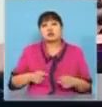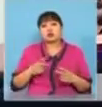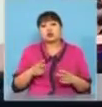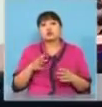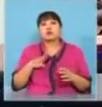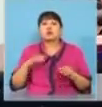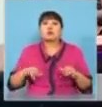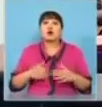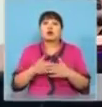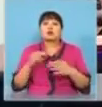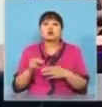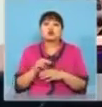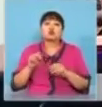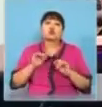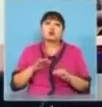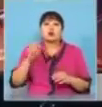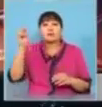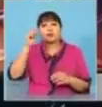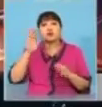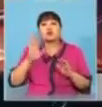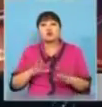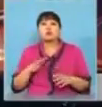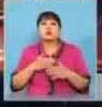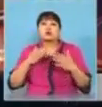мен терроризмнің алдын алу жұмыстары білім ұяларында да